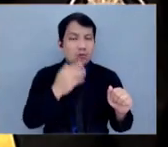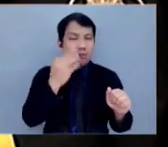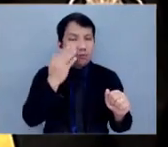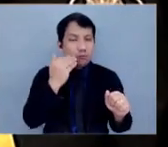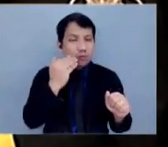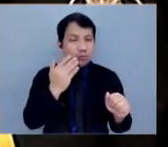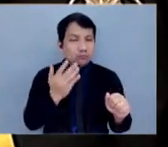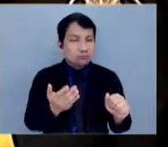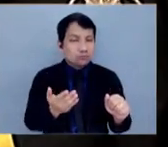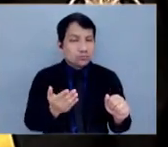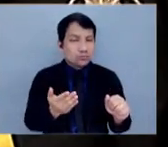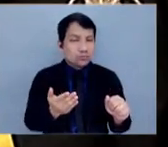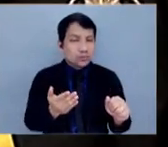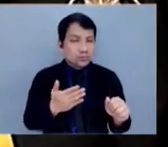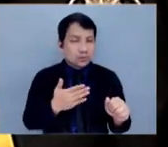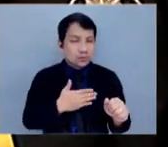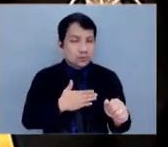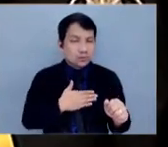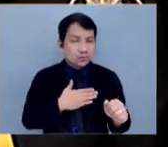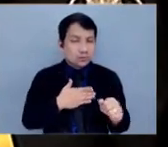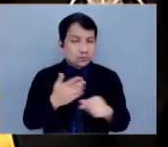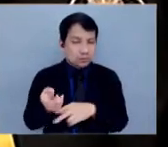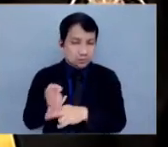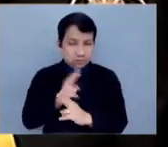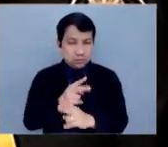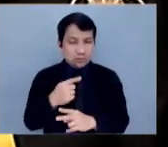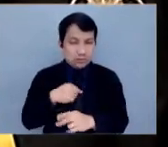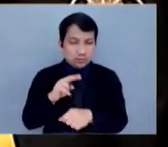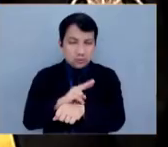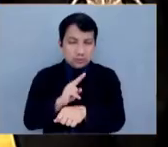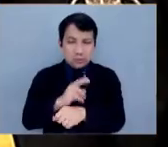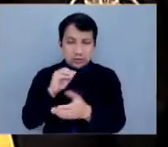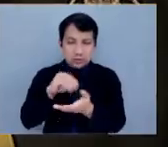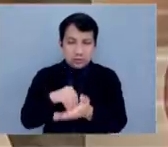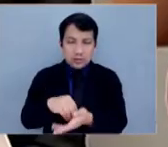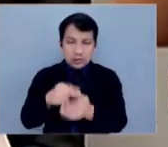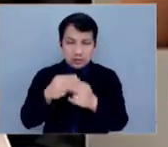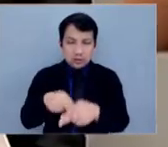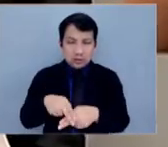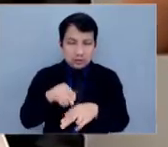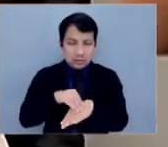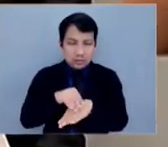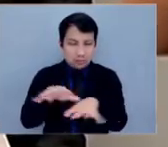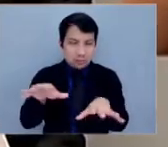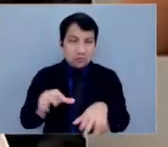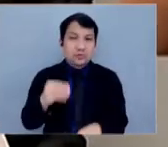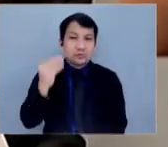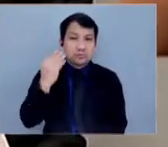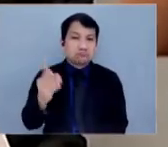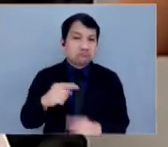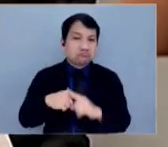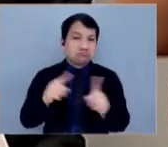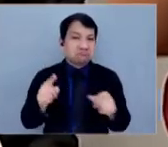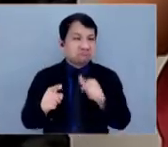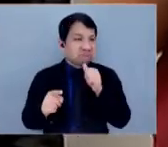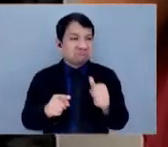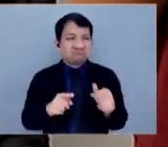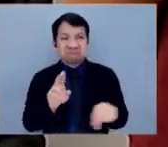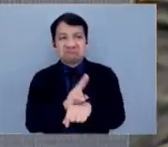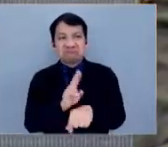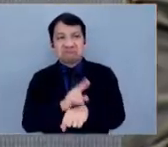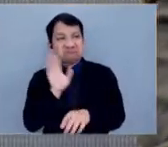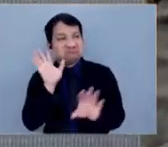ay aking aarborin gamit yung kanyang name wrapping at influence. Pero hindi umubra yan sa mga